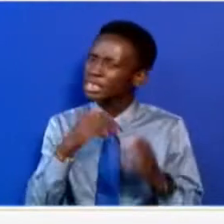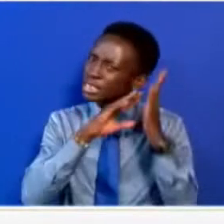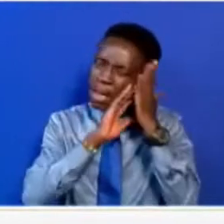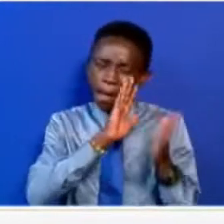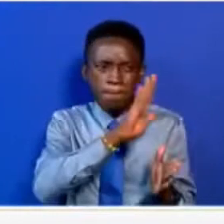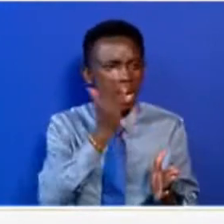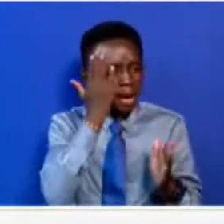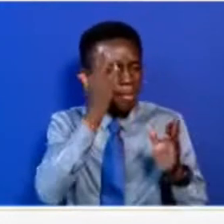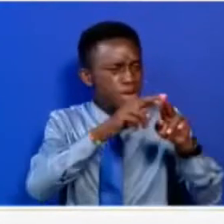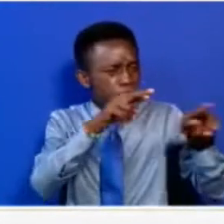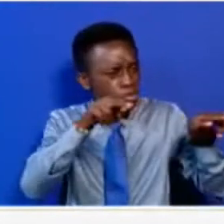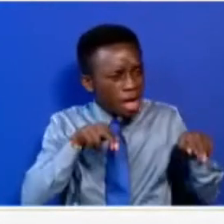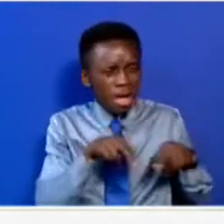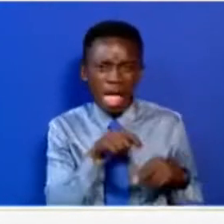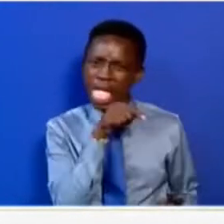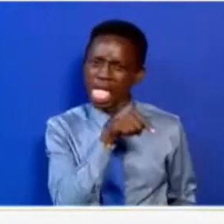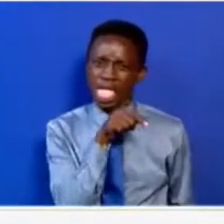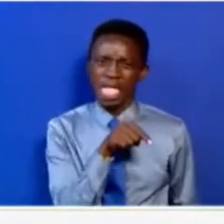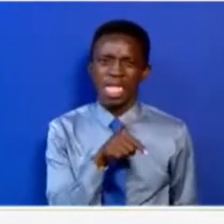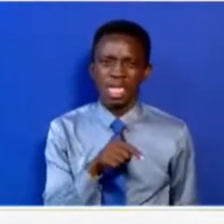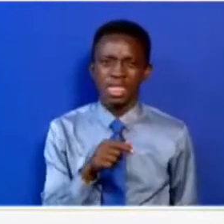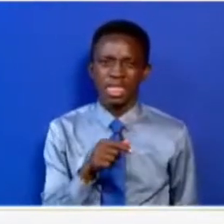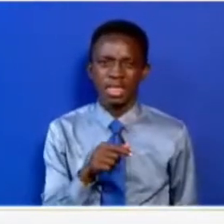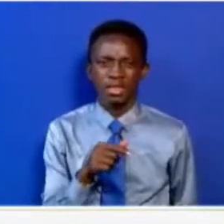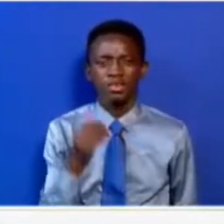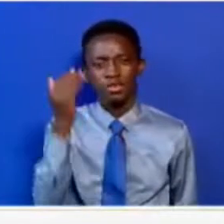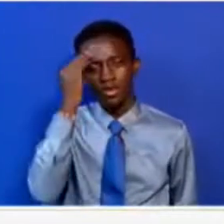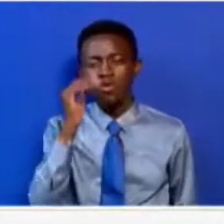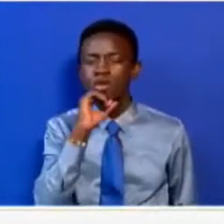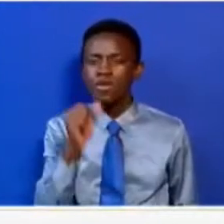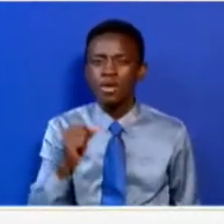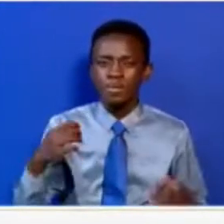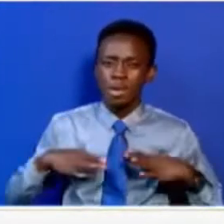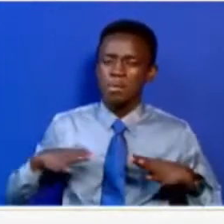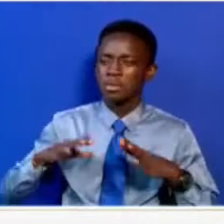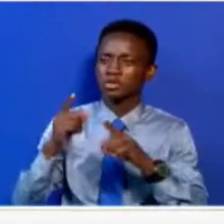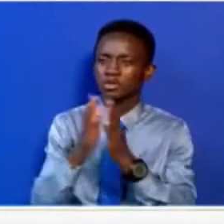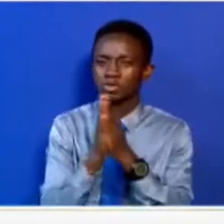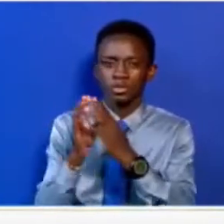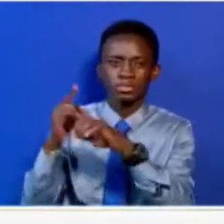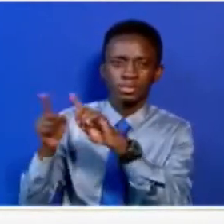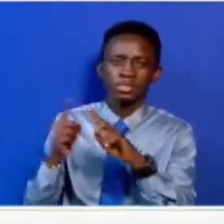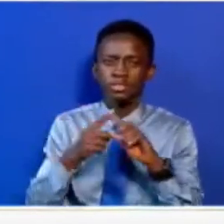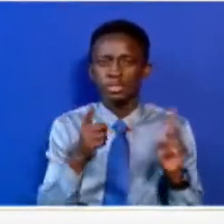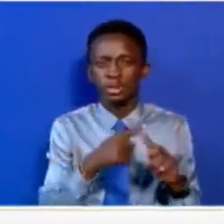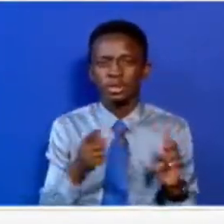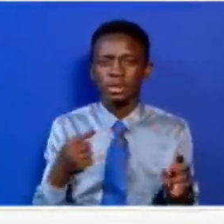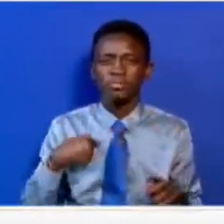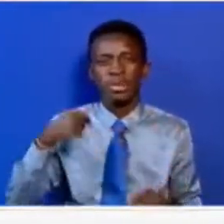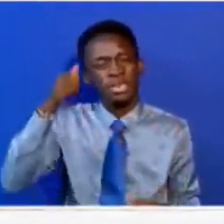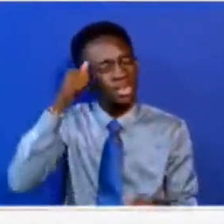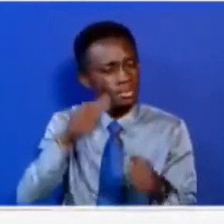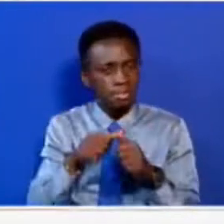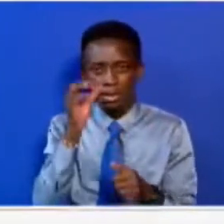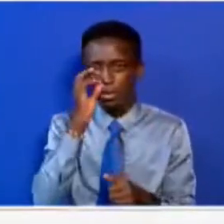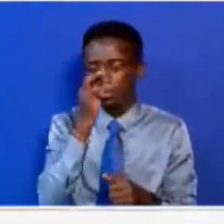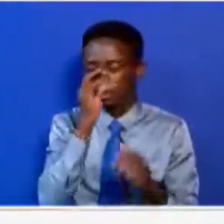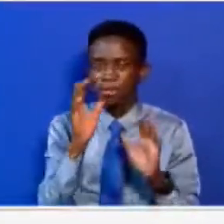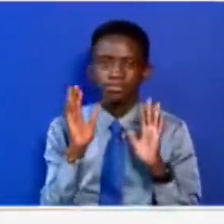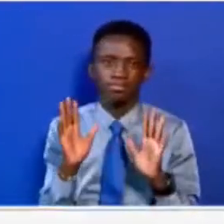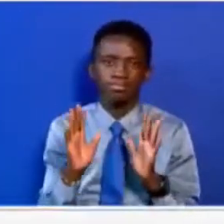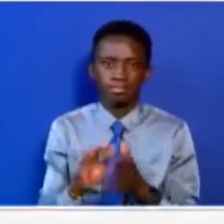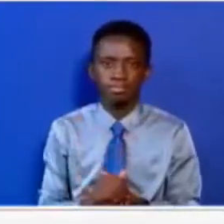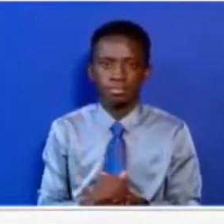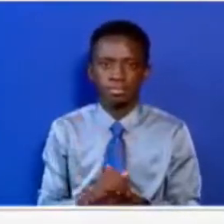hivyo, unajua wazee wote yuko na mambo yao. Mimi ninakumbuka hii sana. Kibaki atazikwa